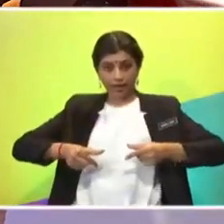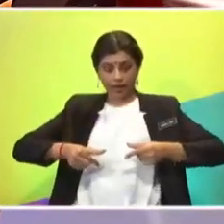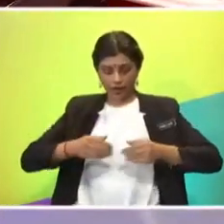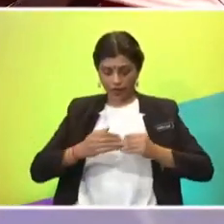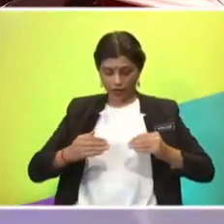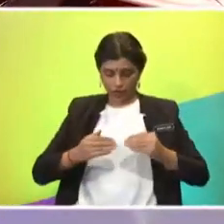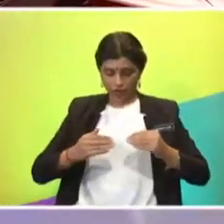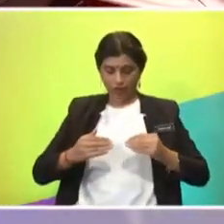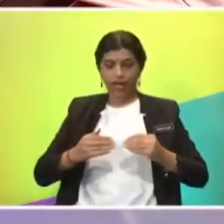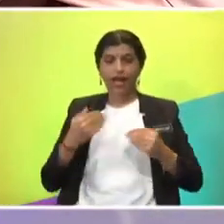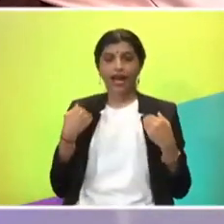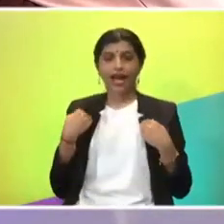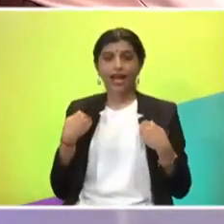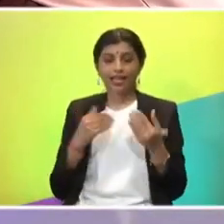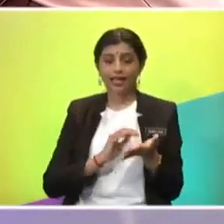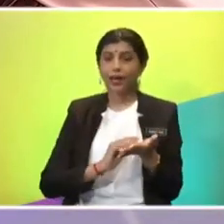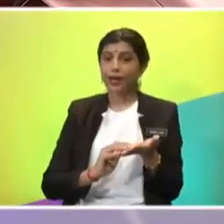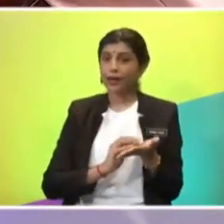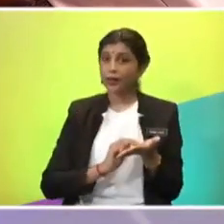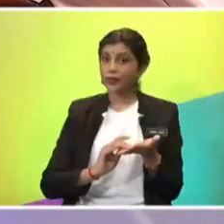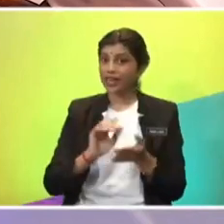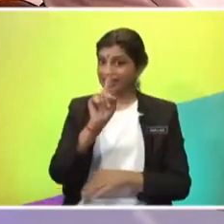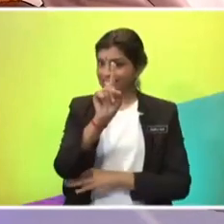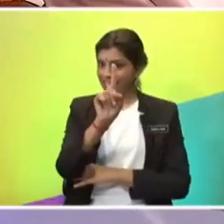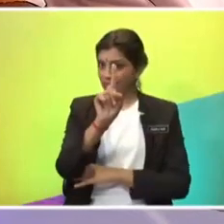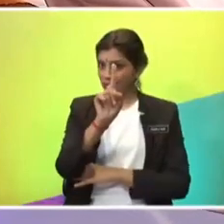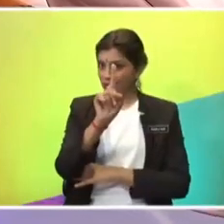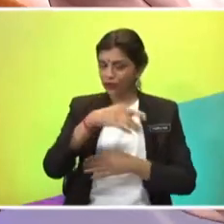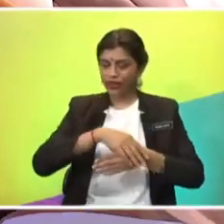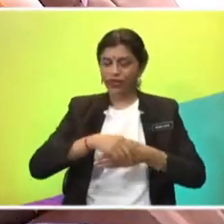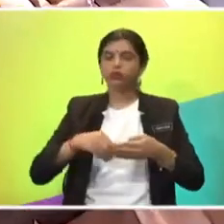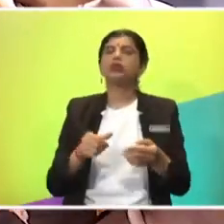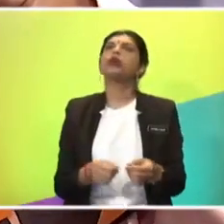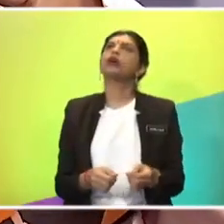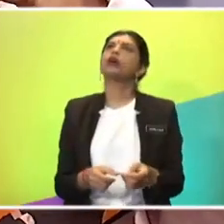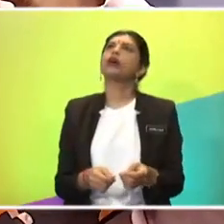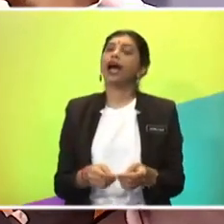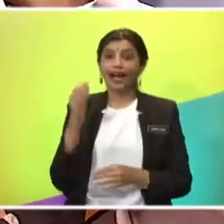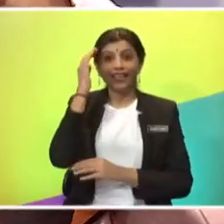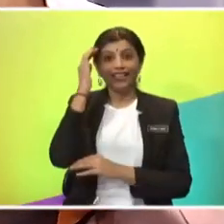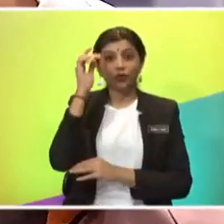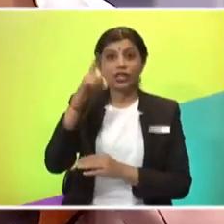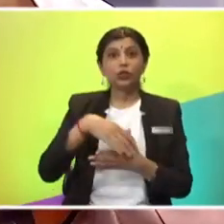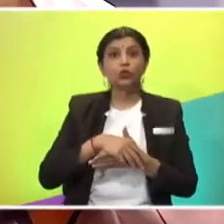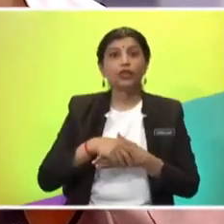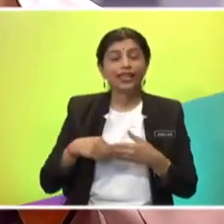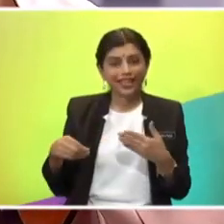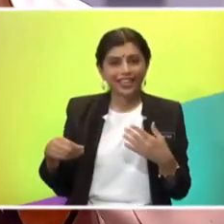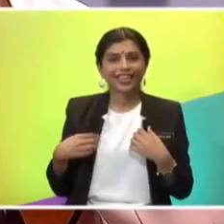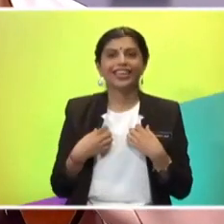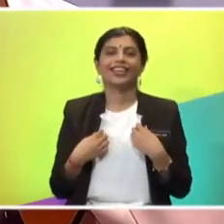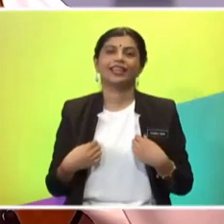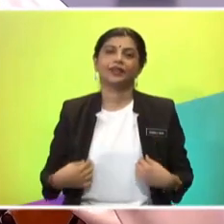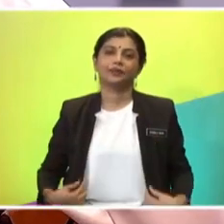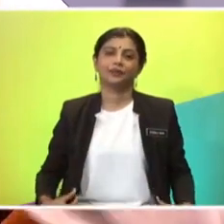paras RM1. Ha, dia berada pada paras RM1. Jadi, individu masalah penglihatan mengukur wang macam